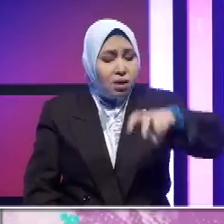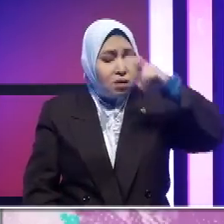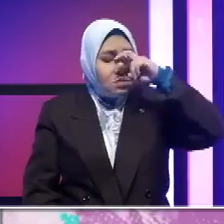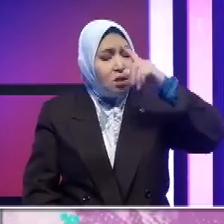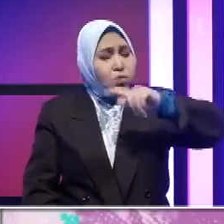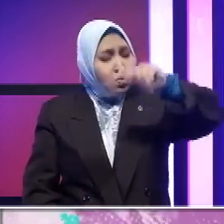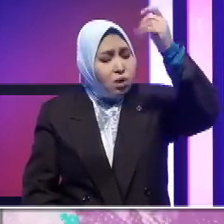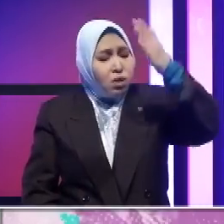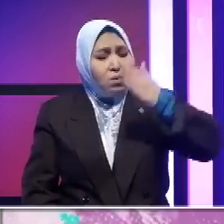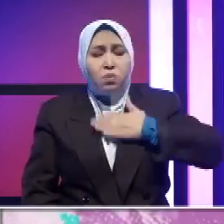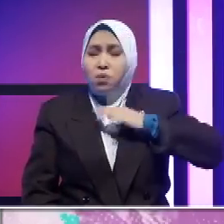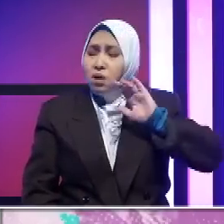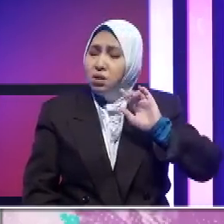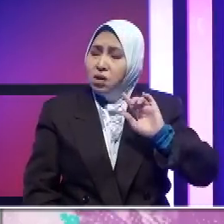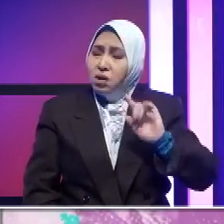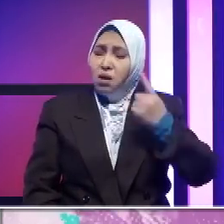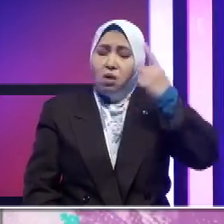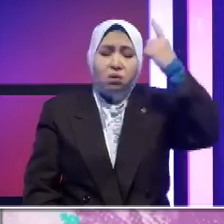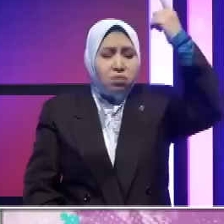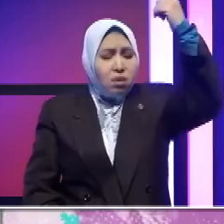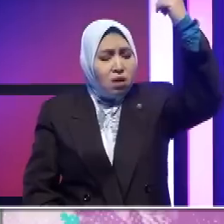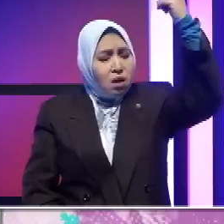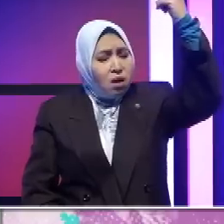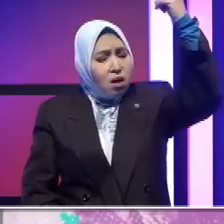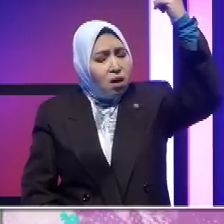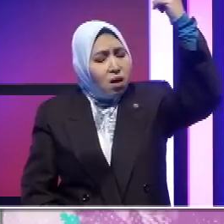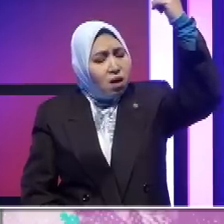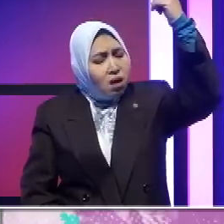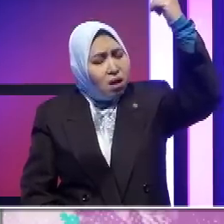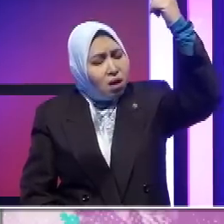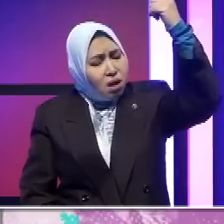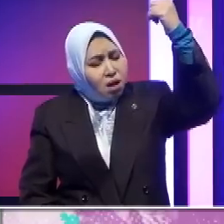يقول ربي الله